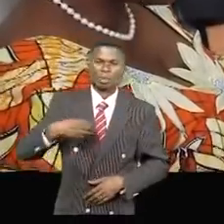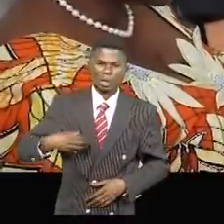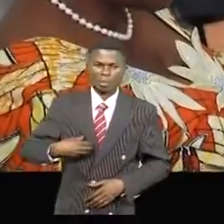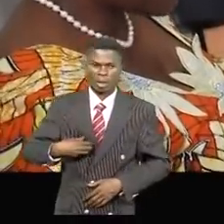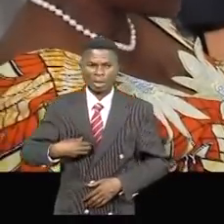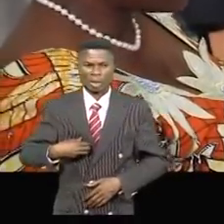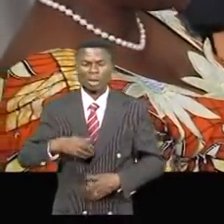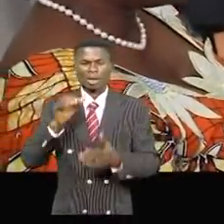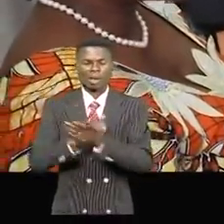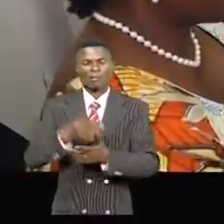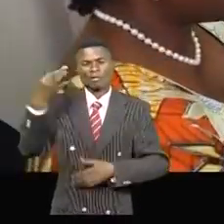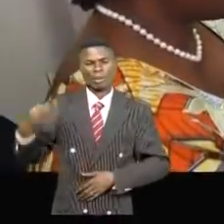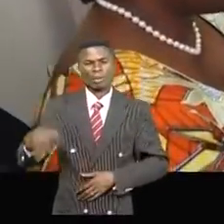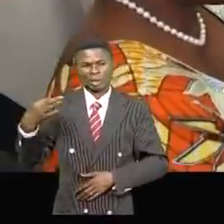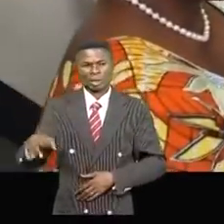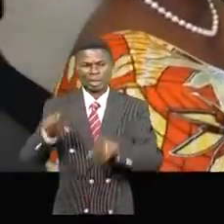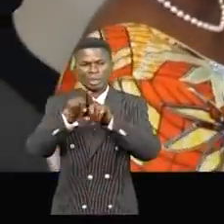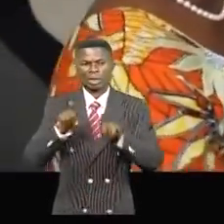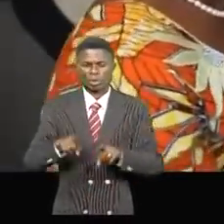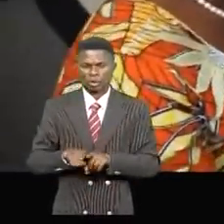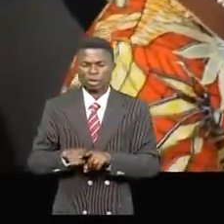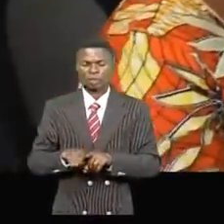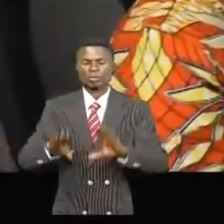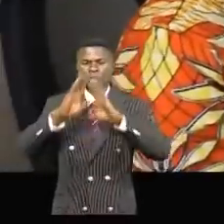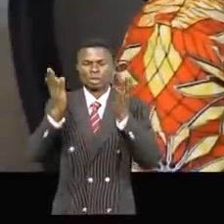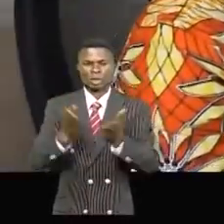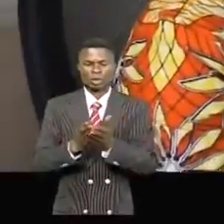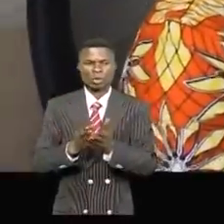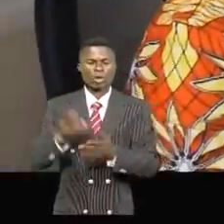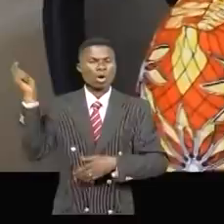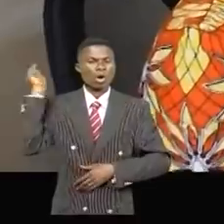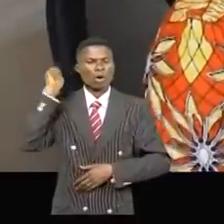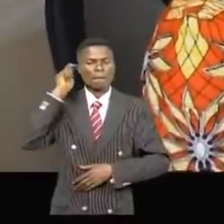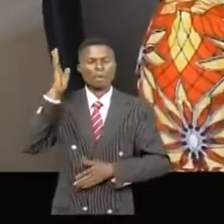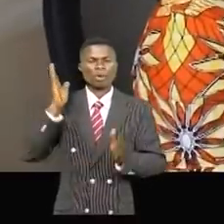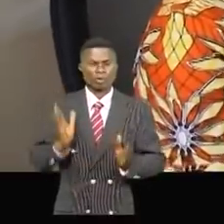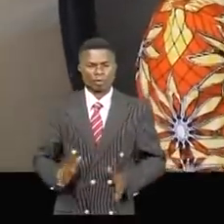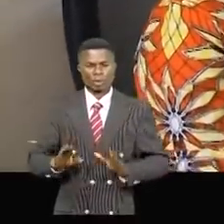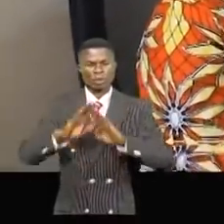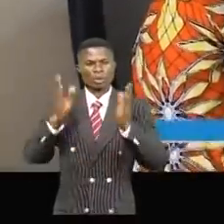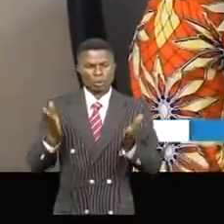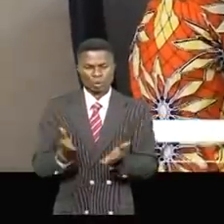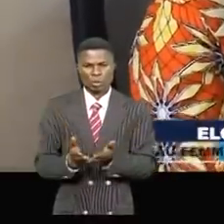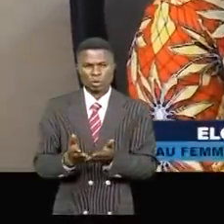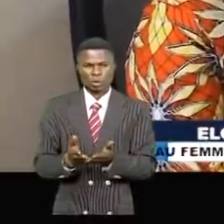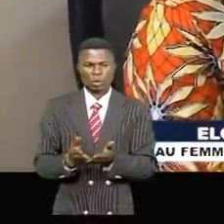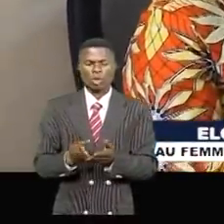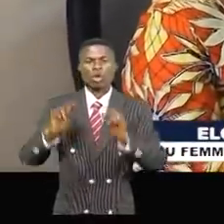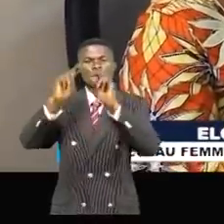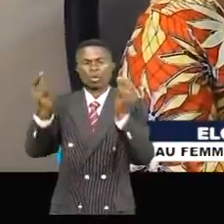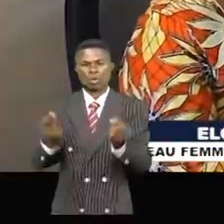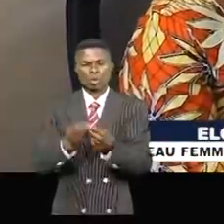de la France, aussi tous les professeurs, toutes les structures